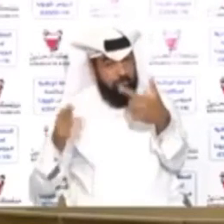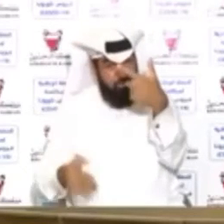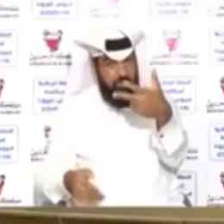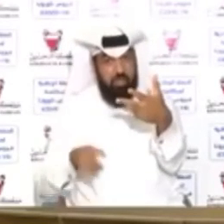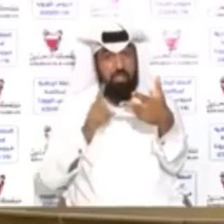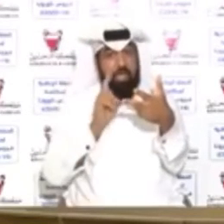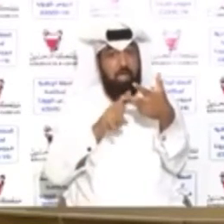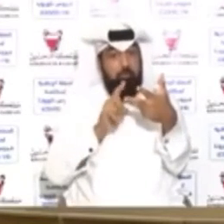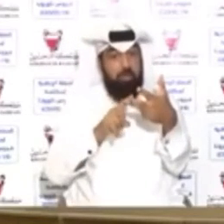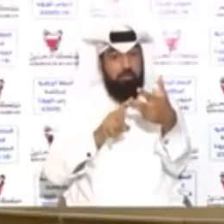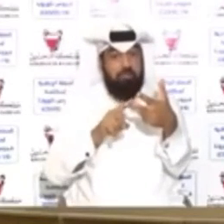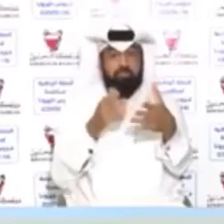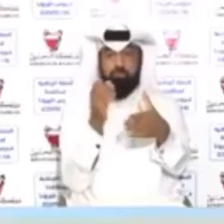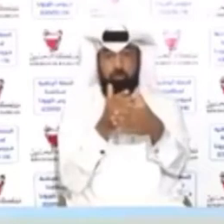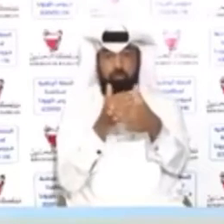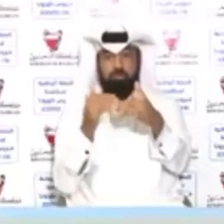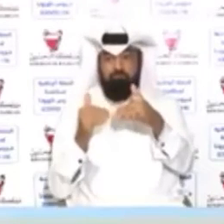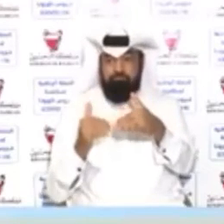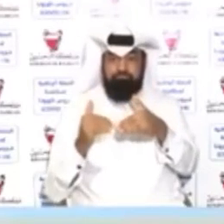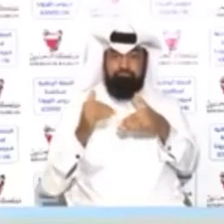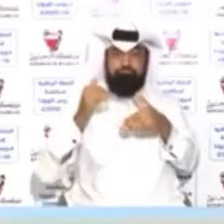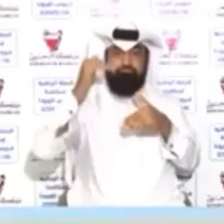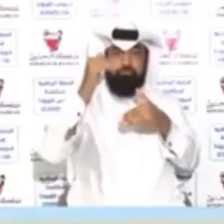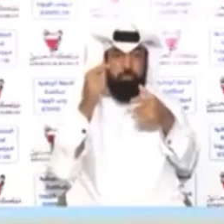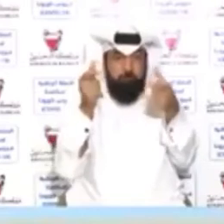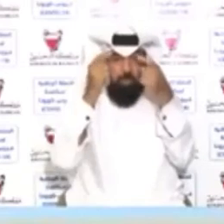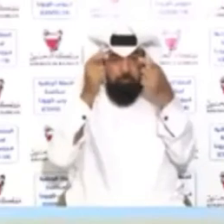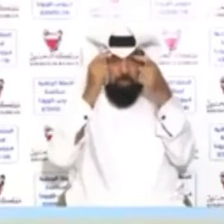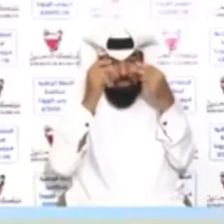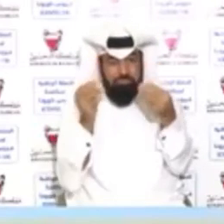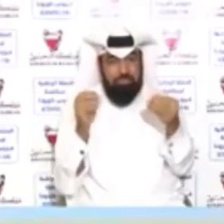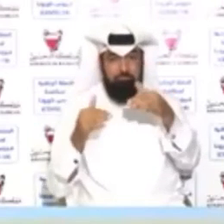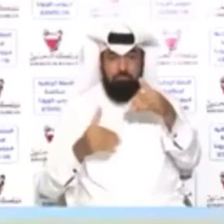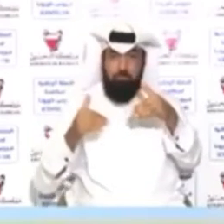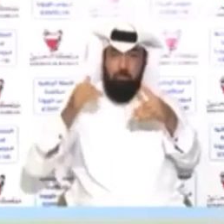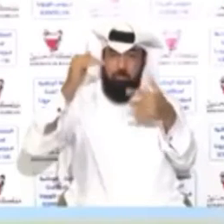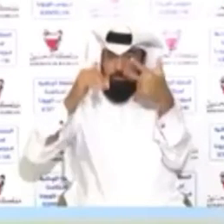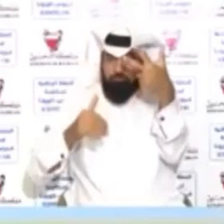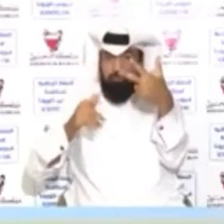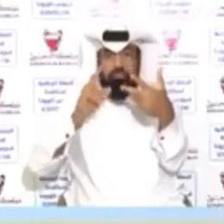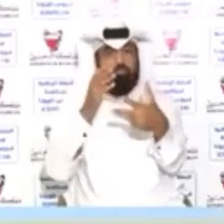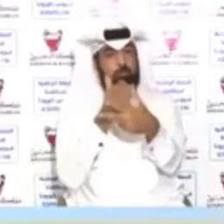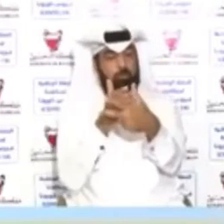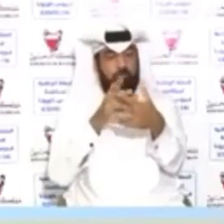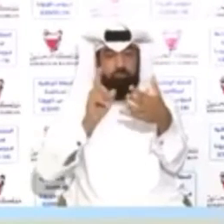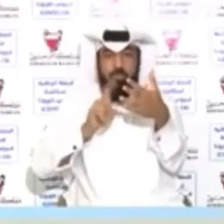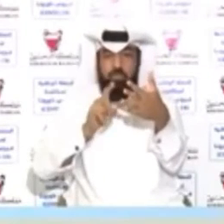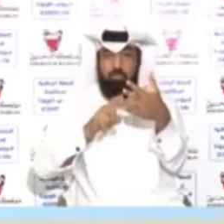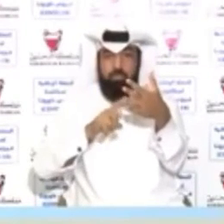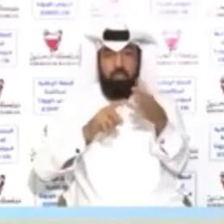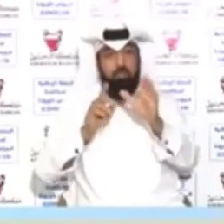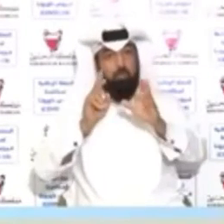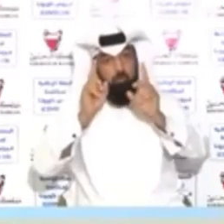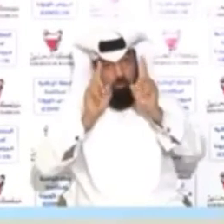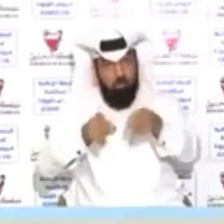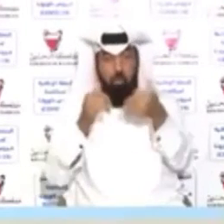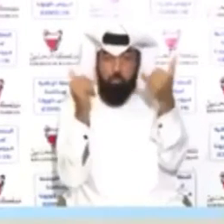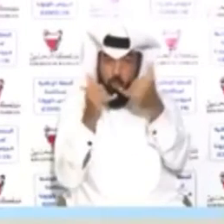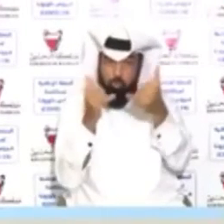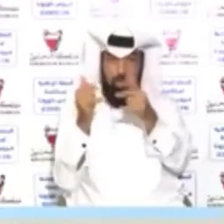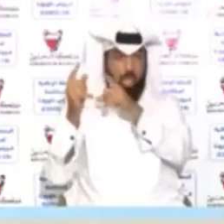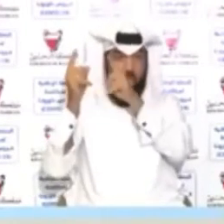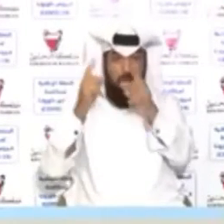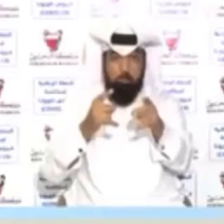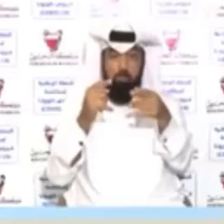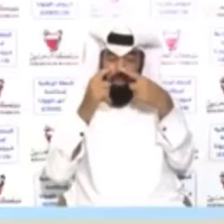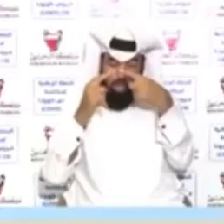وأسباب ارتفاع أعداد الحالات خلال الأيام الأخيرة، إلى جانب ضرورة تطبيق قرار إلزامية ارتداء